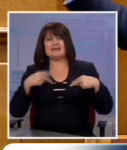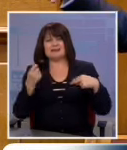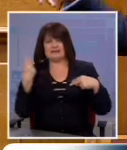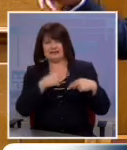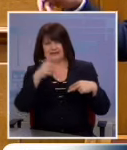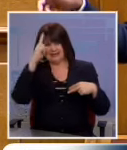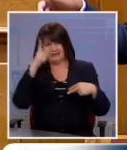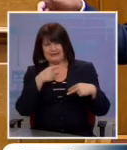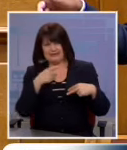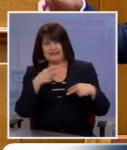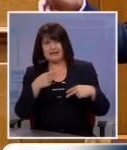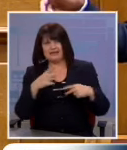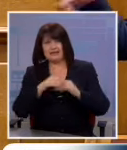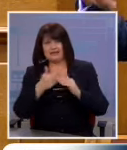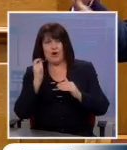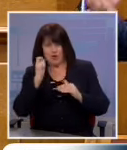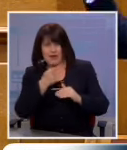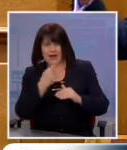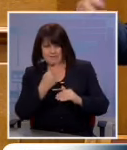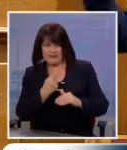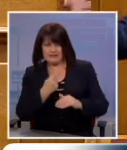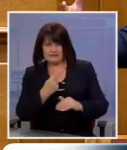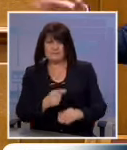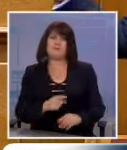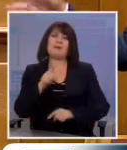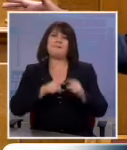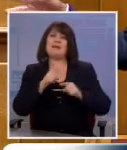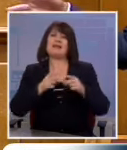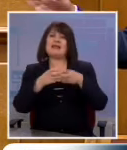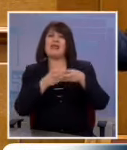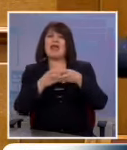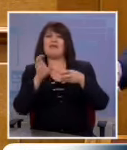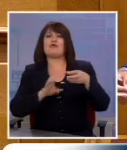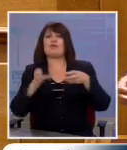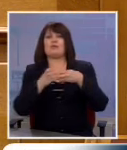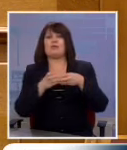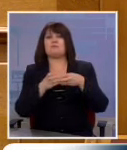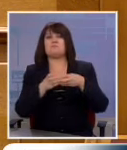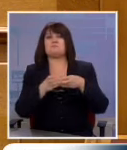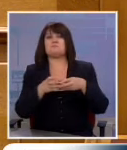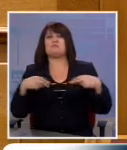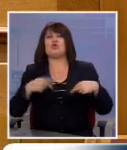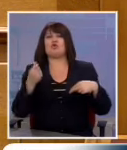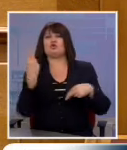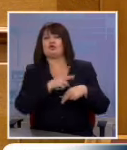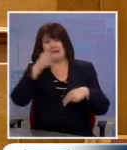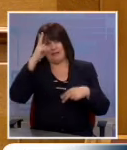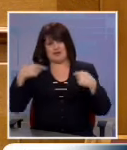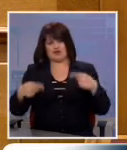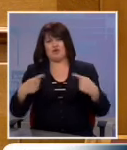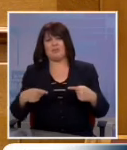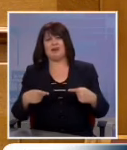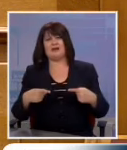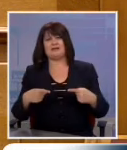εκεί υπάρχει επίσης ένα ενδιαφέρον. Ότι κάποιοι κύκλοι στην Ευρώπη, δεν ξέρω αν είναι ο συγκεκριμένος Υπουργός Οικονομικών,